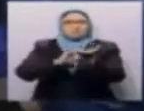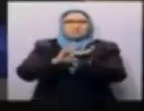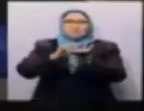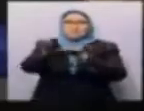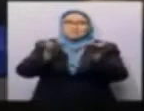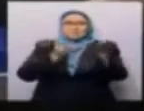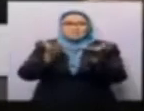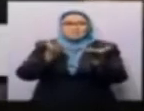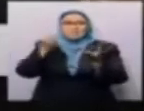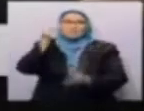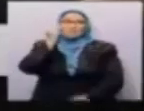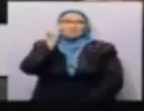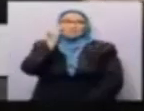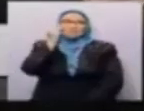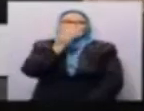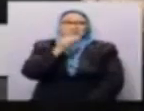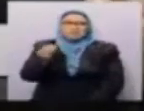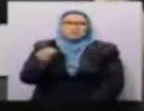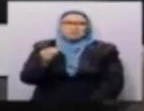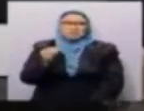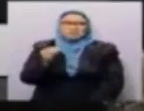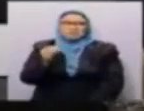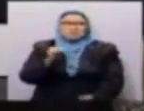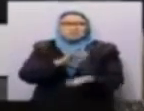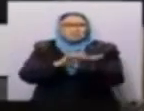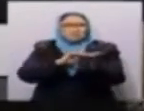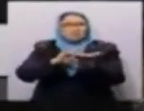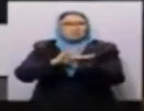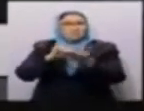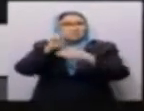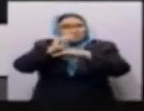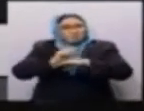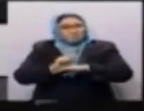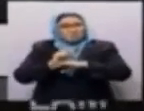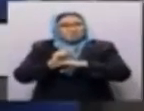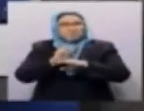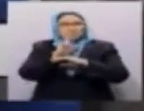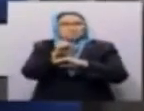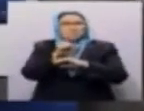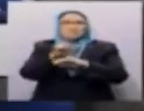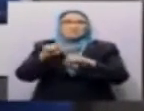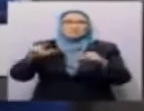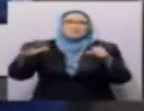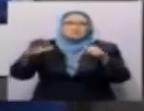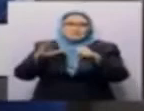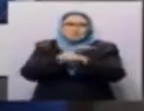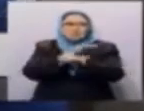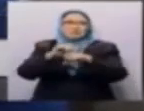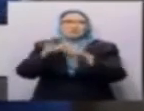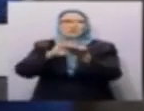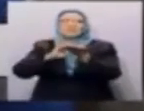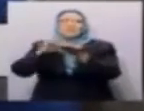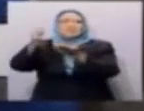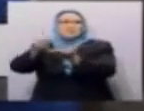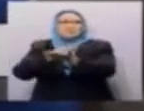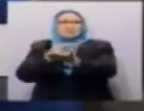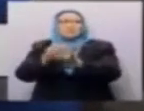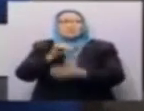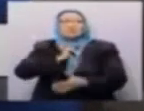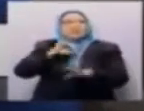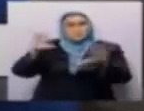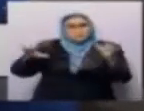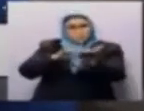Melayu. Perubatan Melayu adalah pelengkap kepada perubatan moden. Lepas tu saya pun buat rawatan